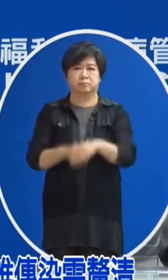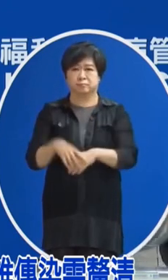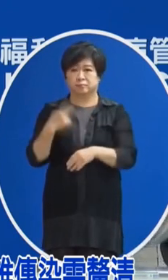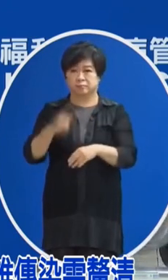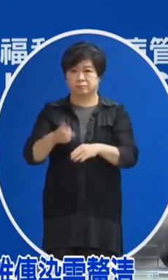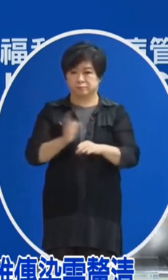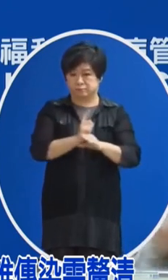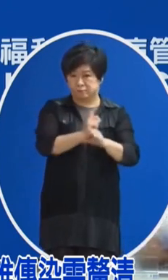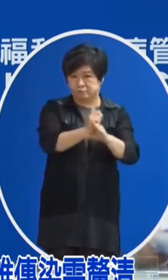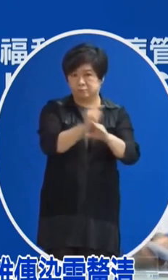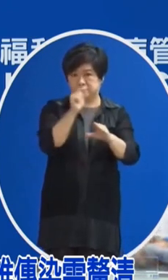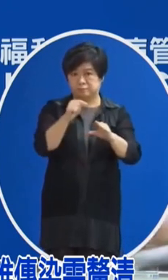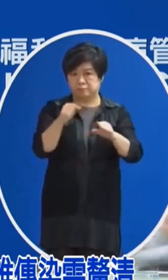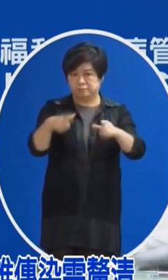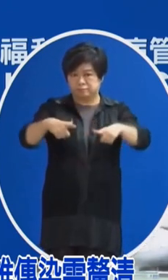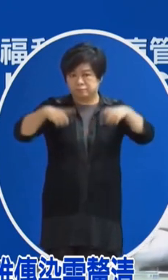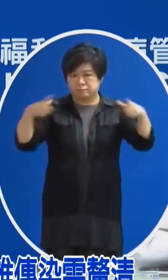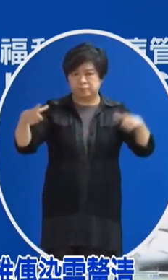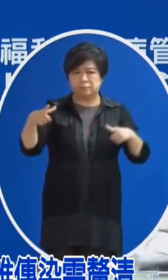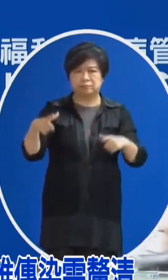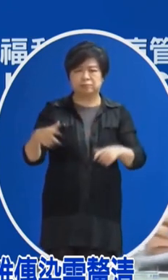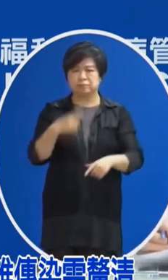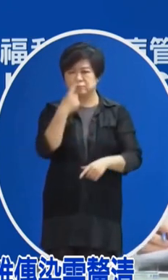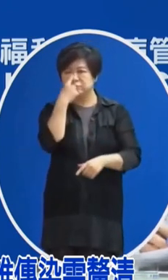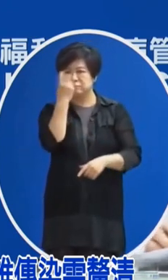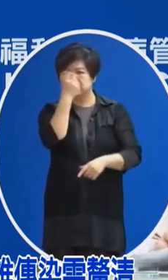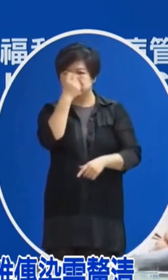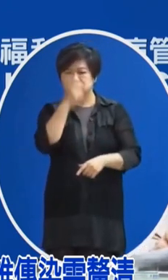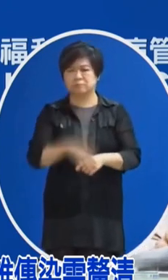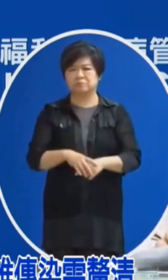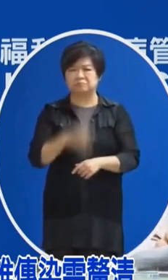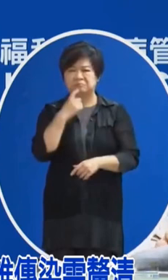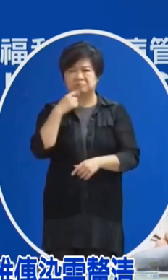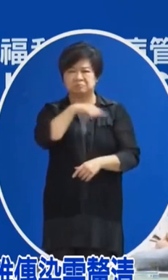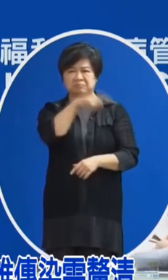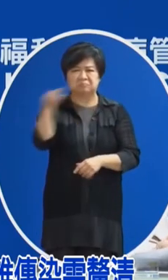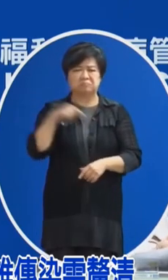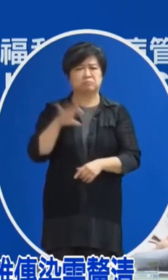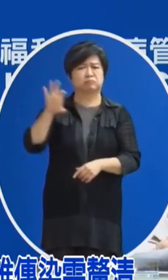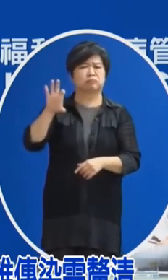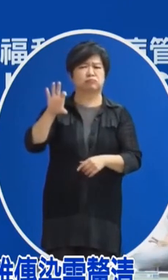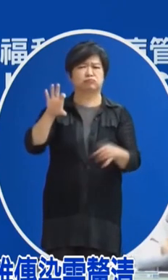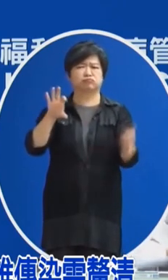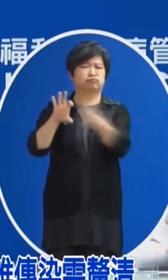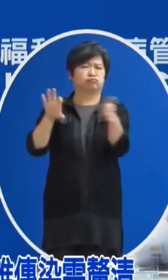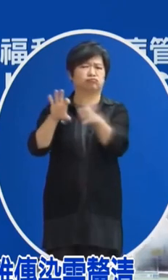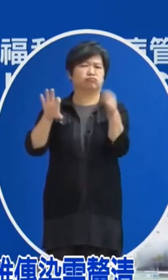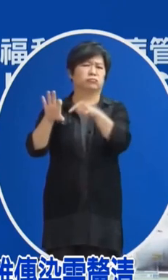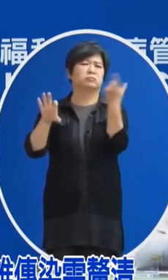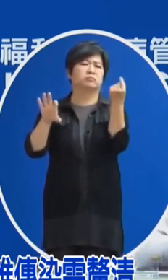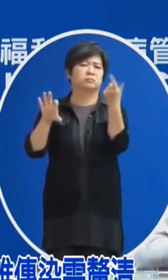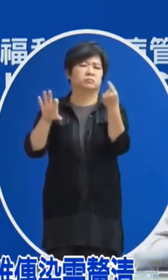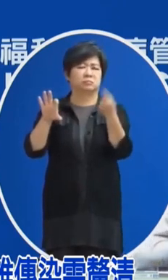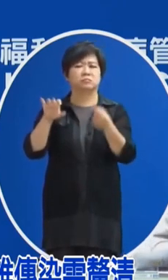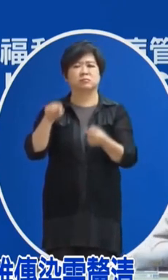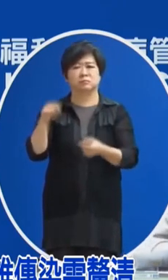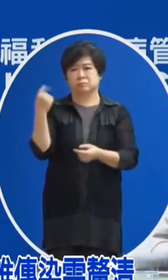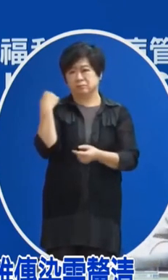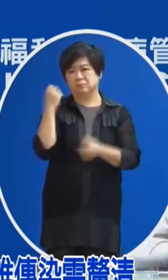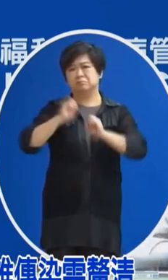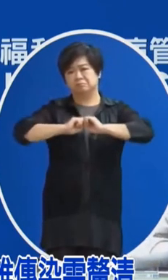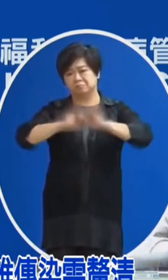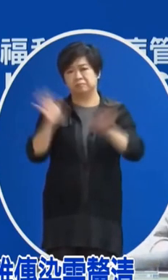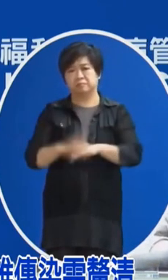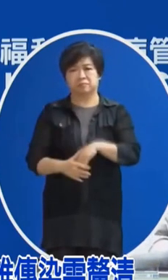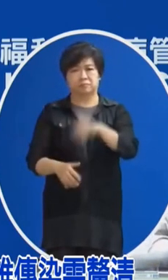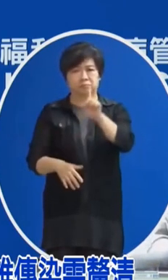让我们扩大裁减哈，那我们可能就怀疑他可能有共用到一些的场所，那也查出这昨天也跟大家报过